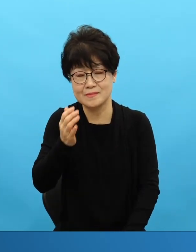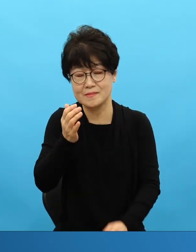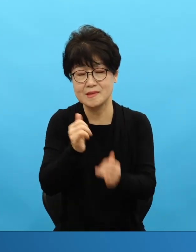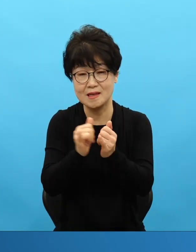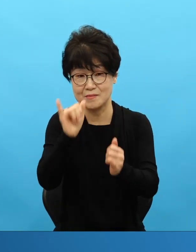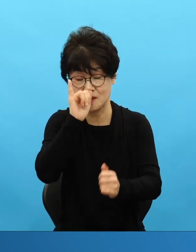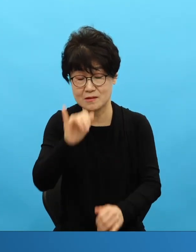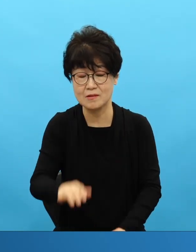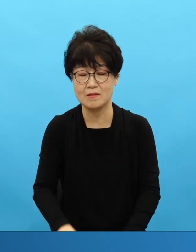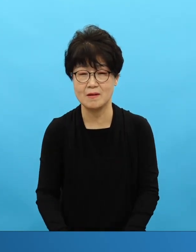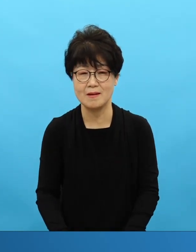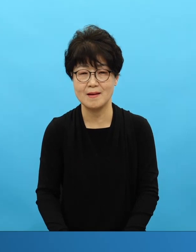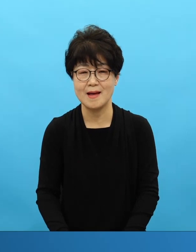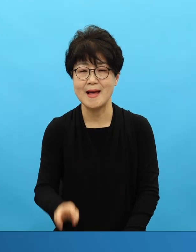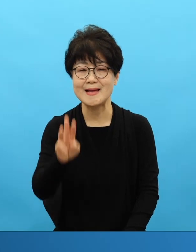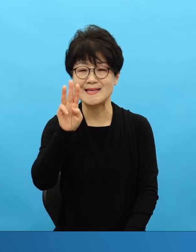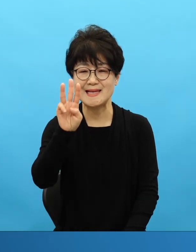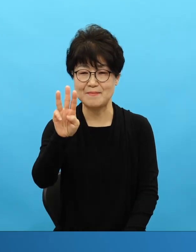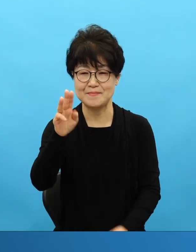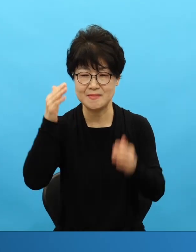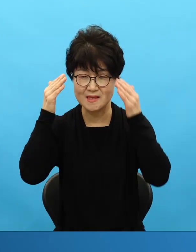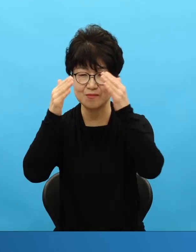기도한다 그렇게 하지 않아서 눈 뜨면